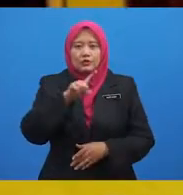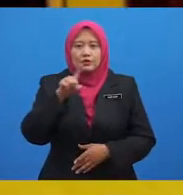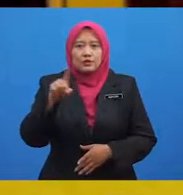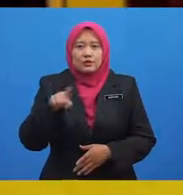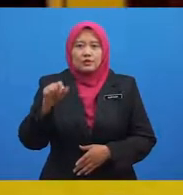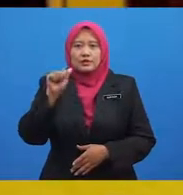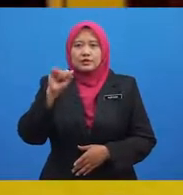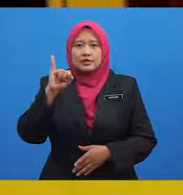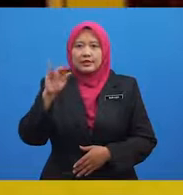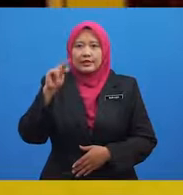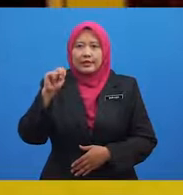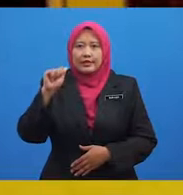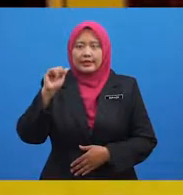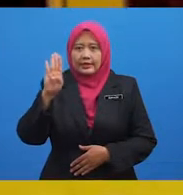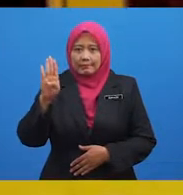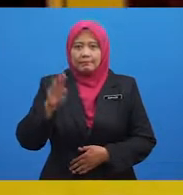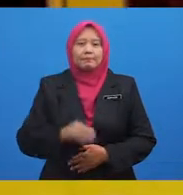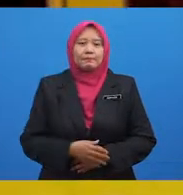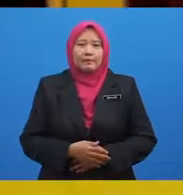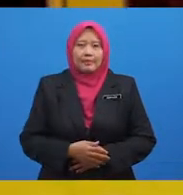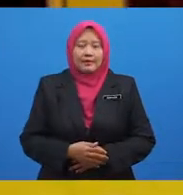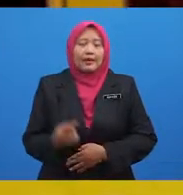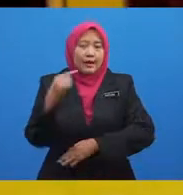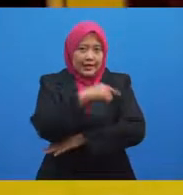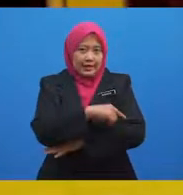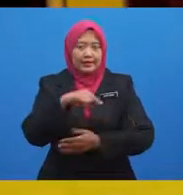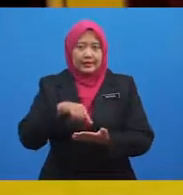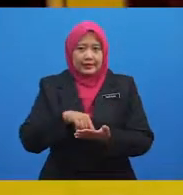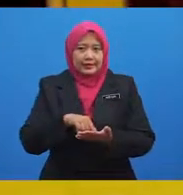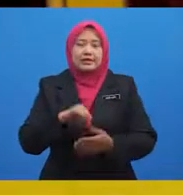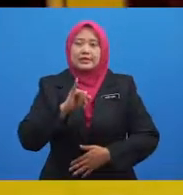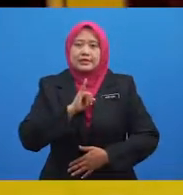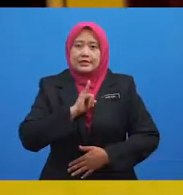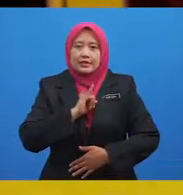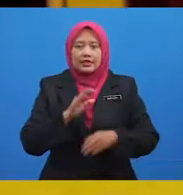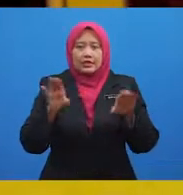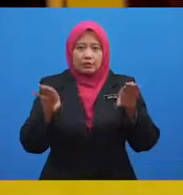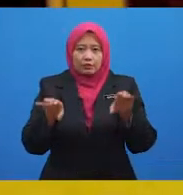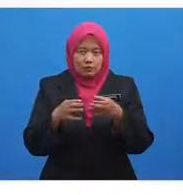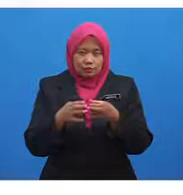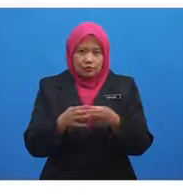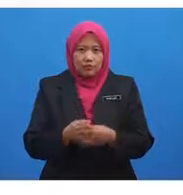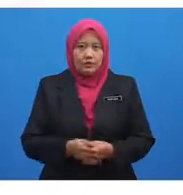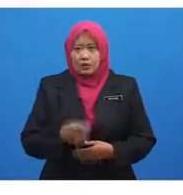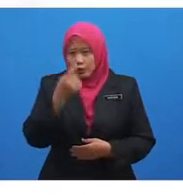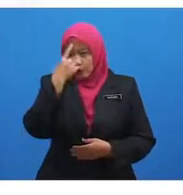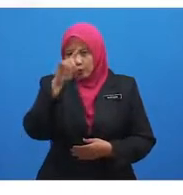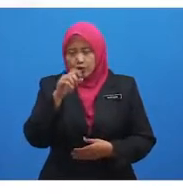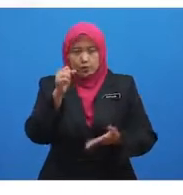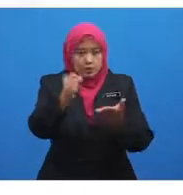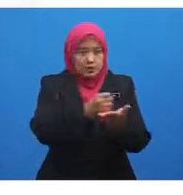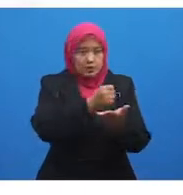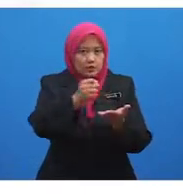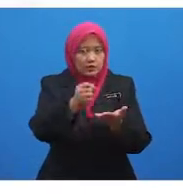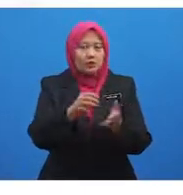SMK Raja Ali, Kuala Lumpur. Hari ini, Cikgu akan membuat kupasan tentang seloka berbuat